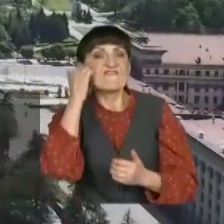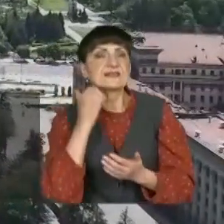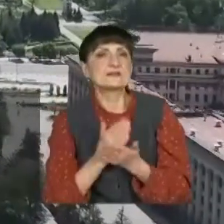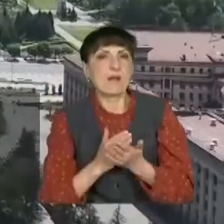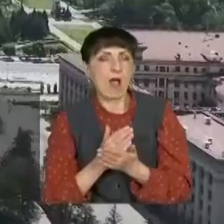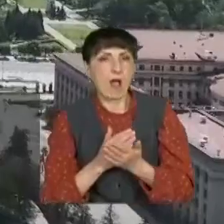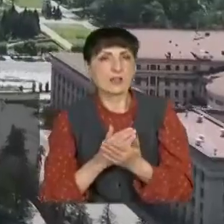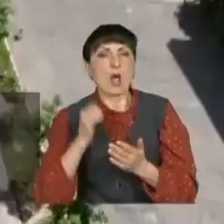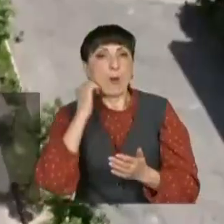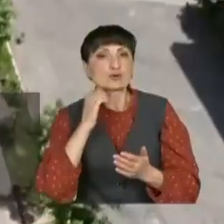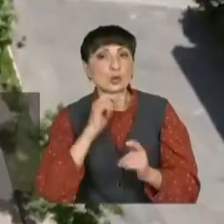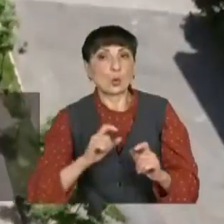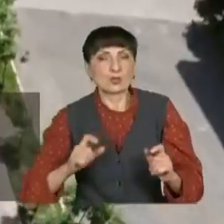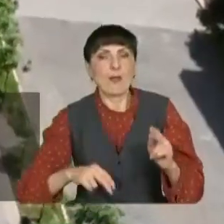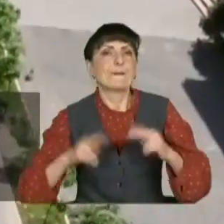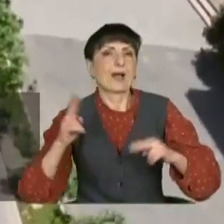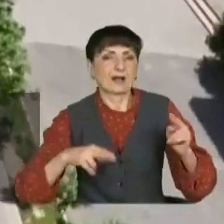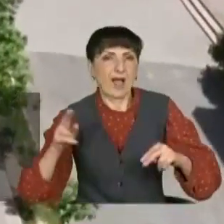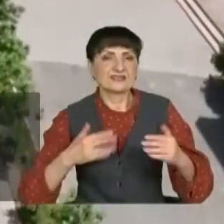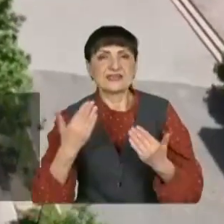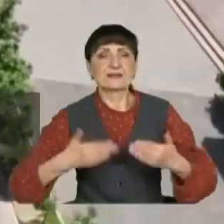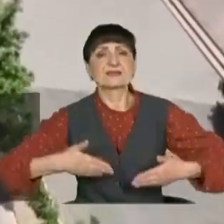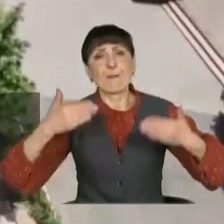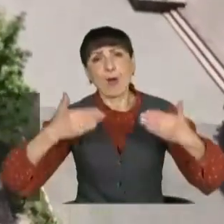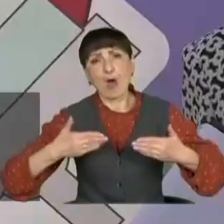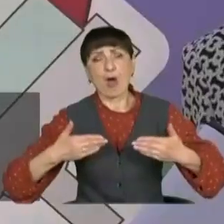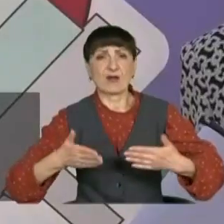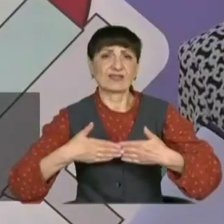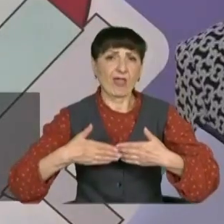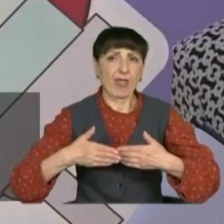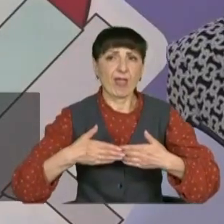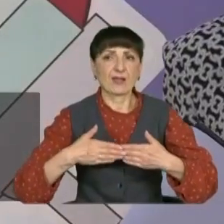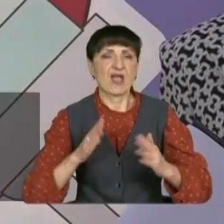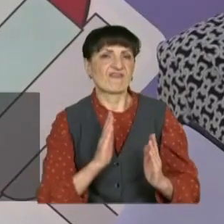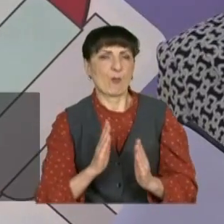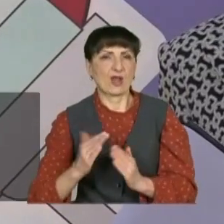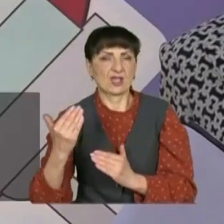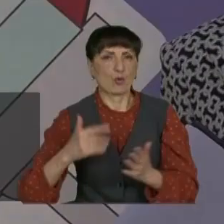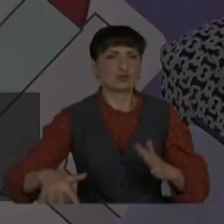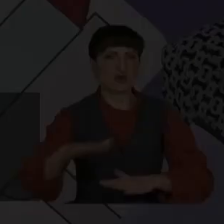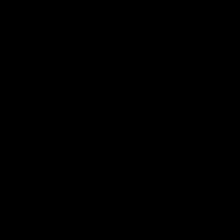и пожилым людям покрасить их заборы калитки привести в порядок их участки